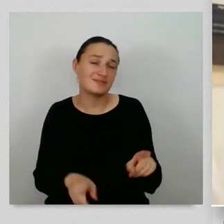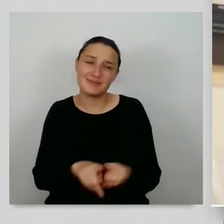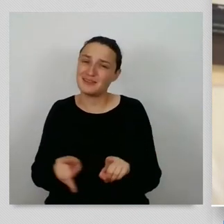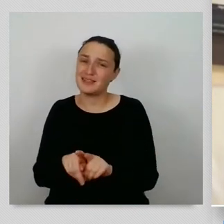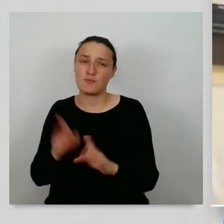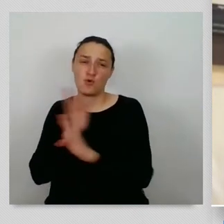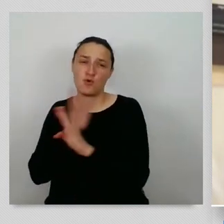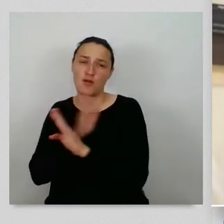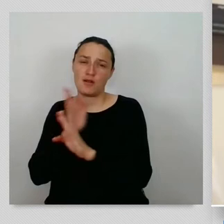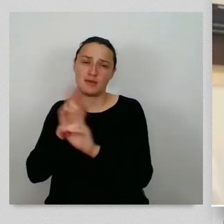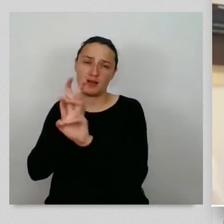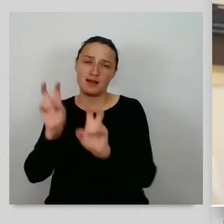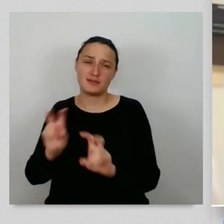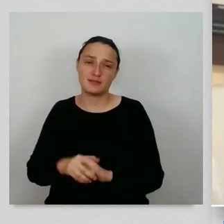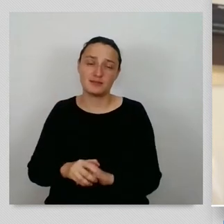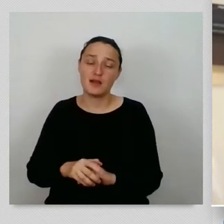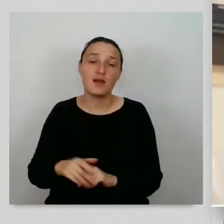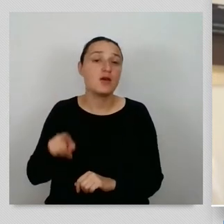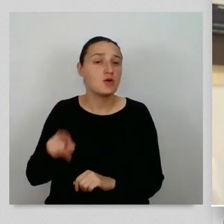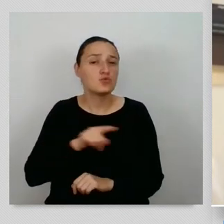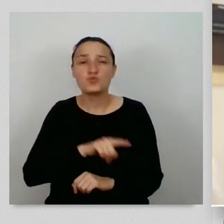klimatycznego. Nie zdają egzaminu, jakby